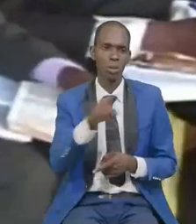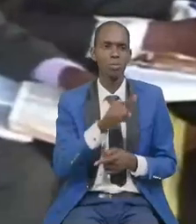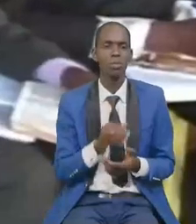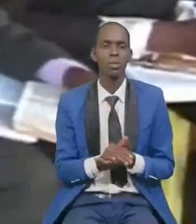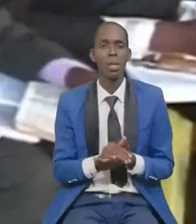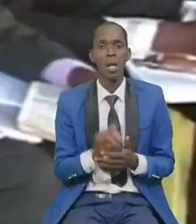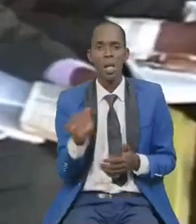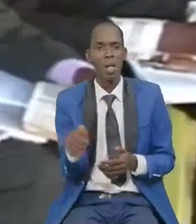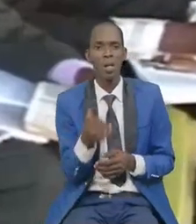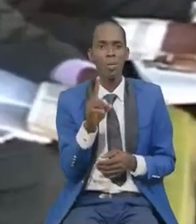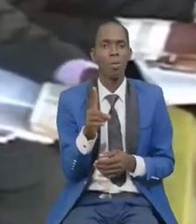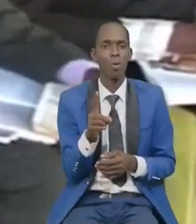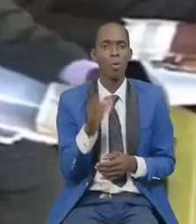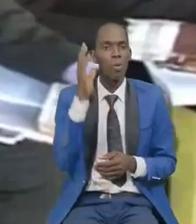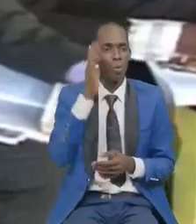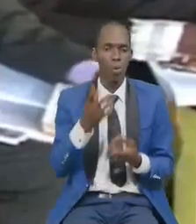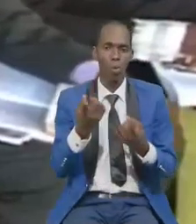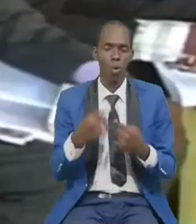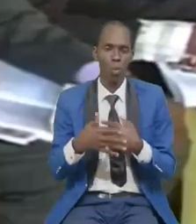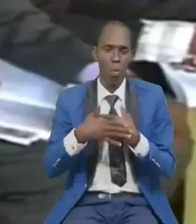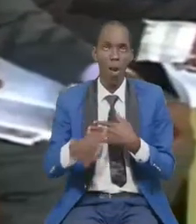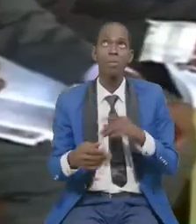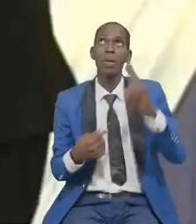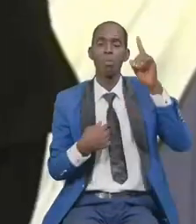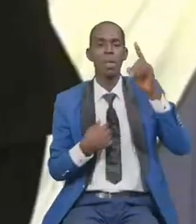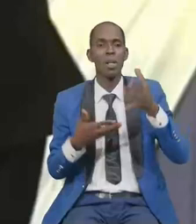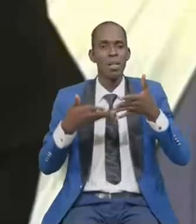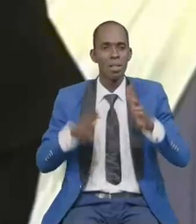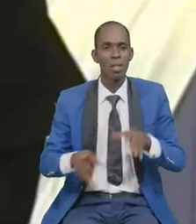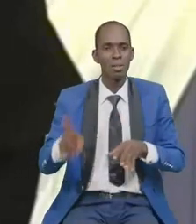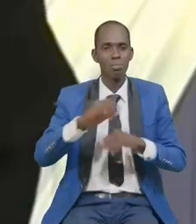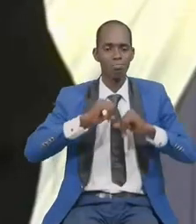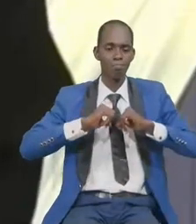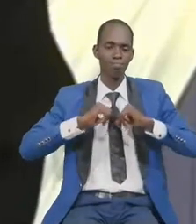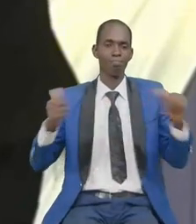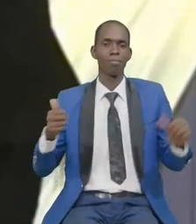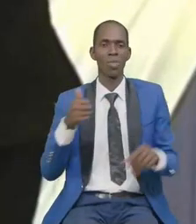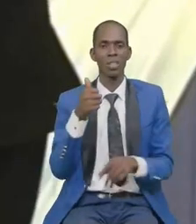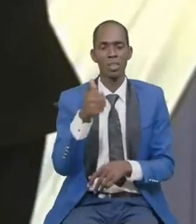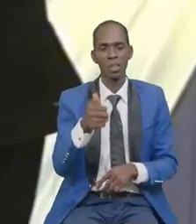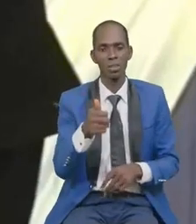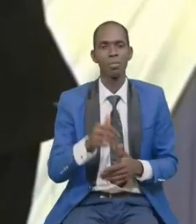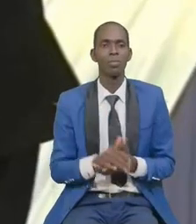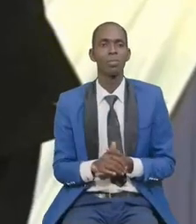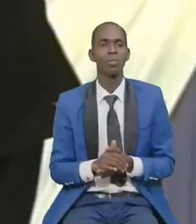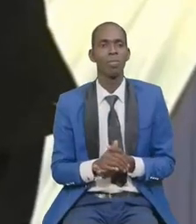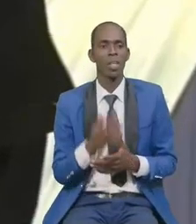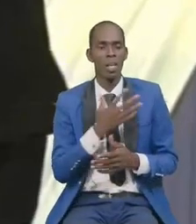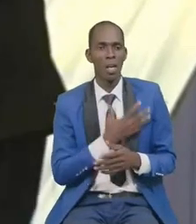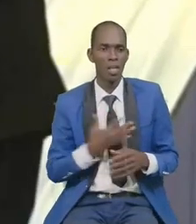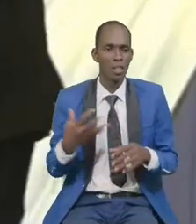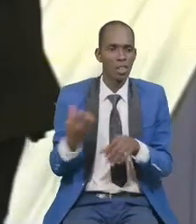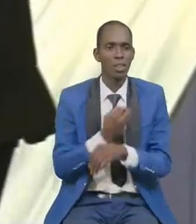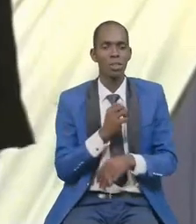quiconque veut venir après moi, qu'il renonce à lui-même et qu'il se charge de sa